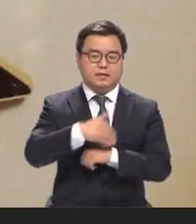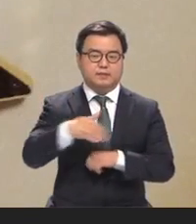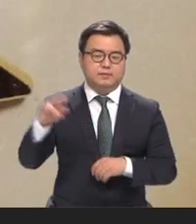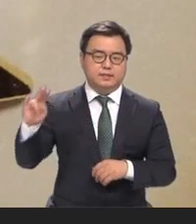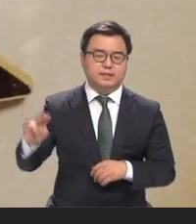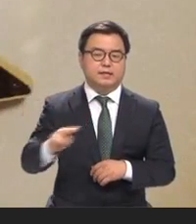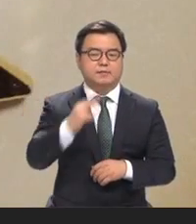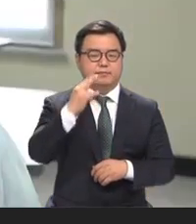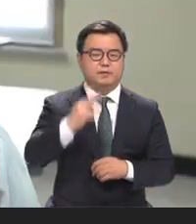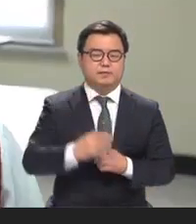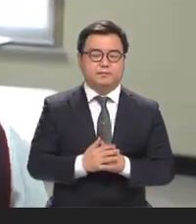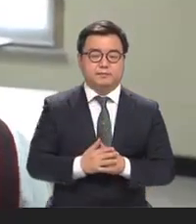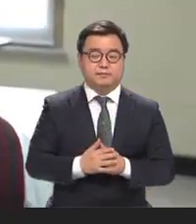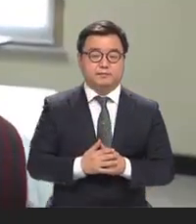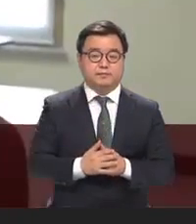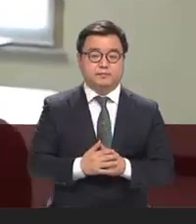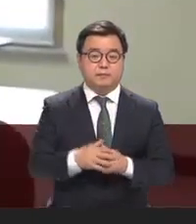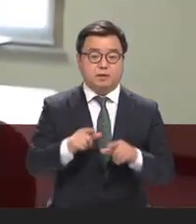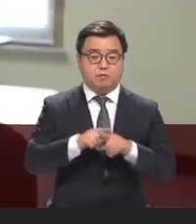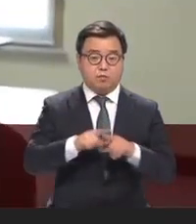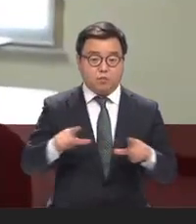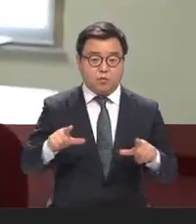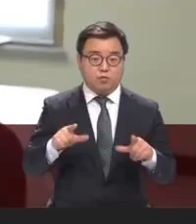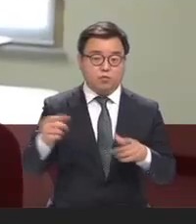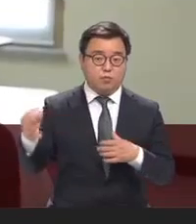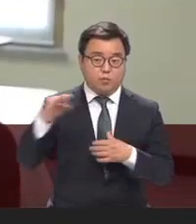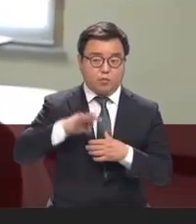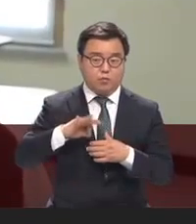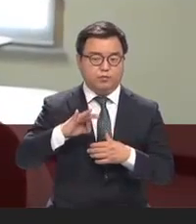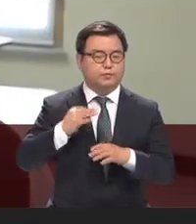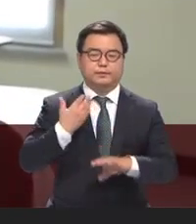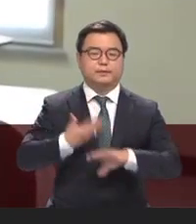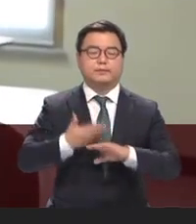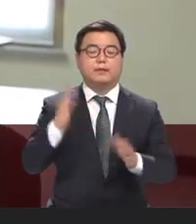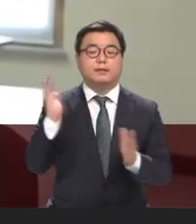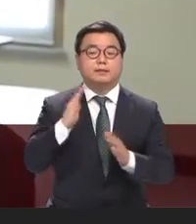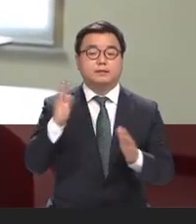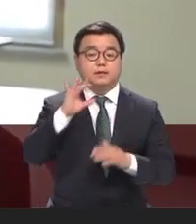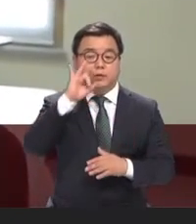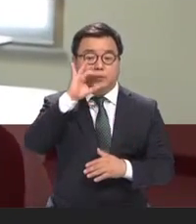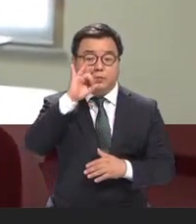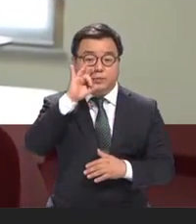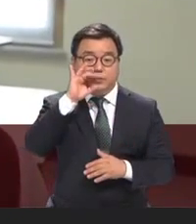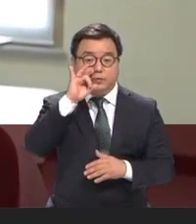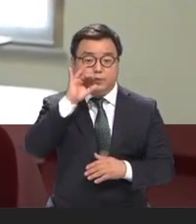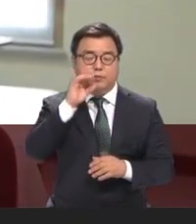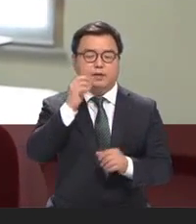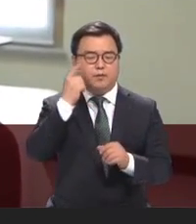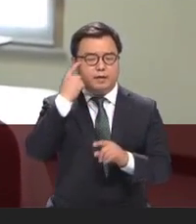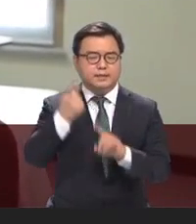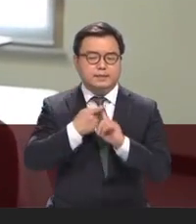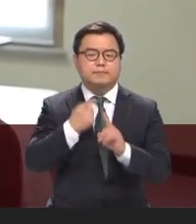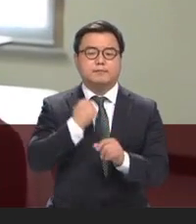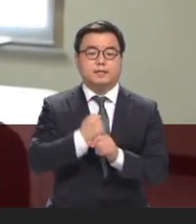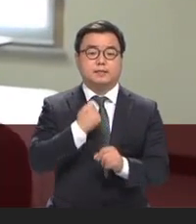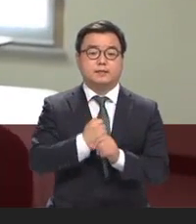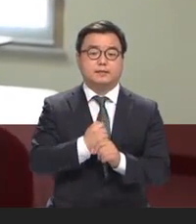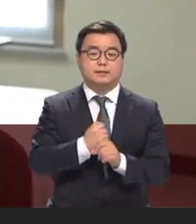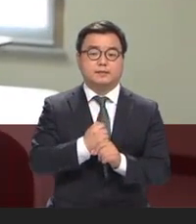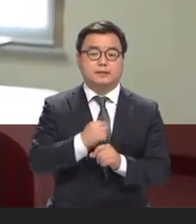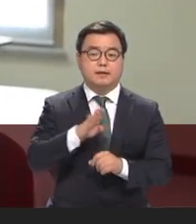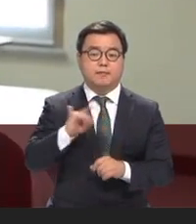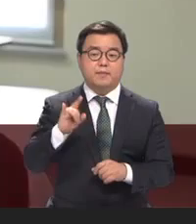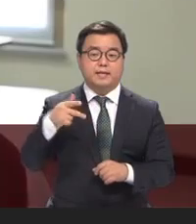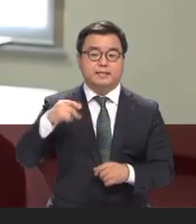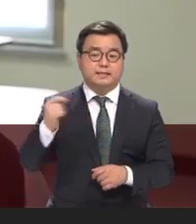했습니다. 일반적인 모금과 달리 학생들의 흥미와 관심을 유발할 수 있는 그 배지 캠페인을 통해서 우토로 마을을